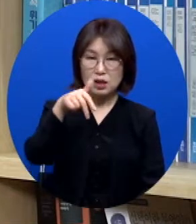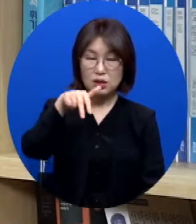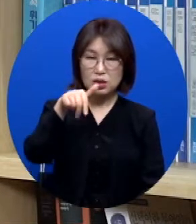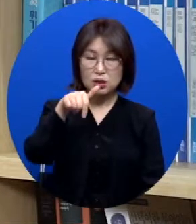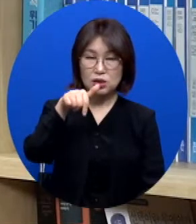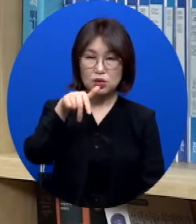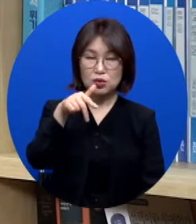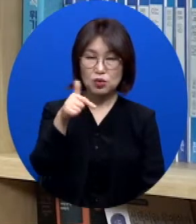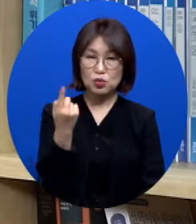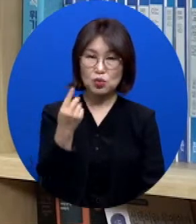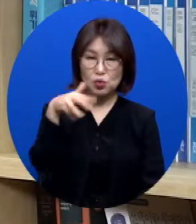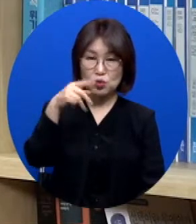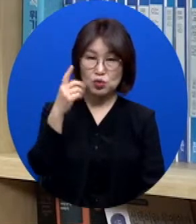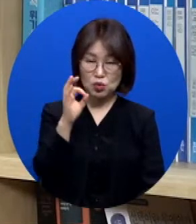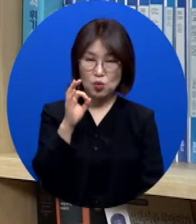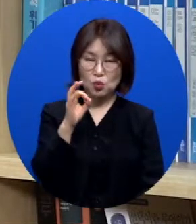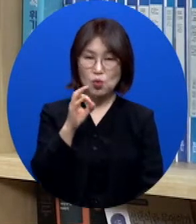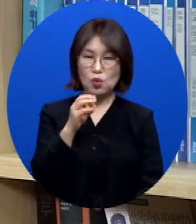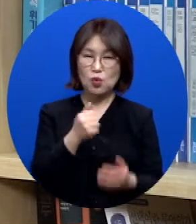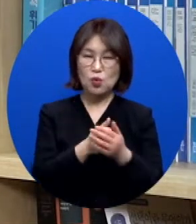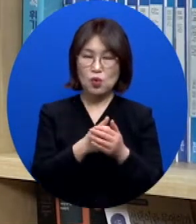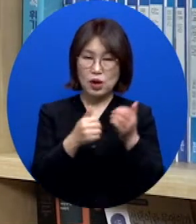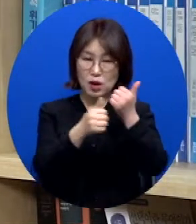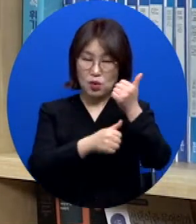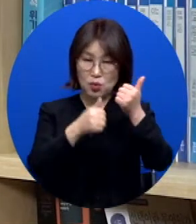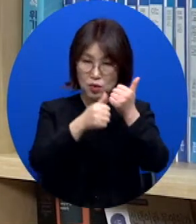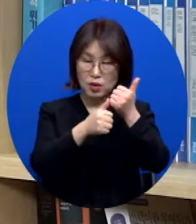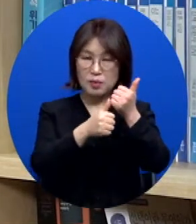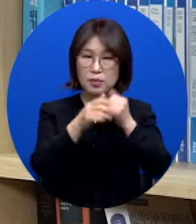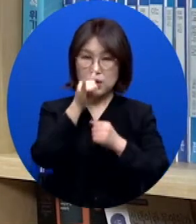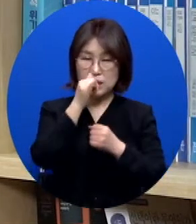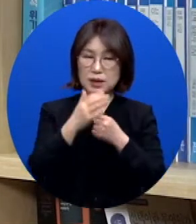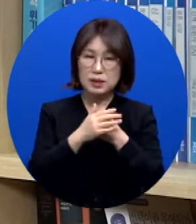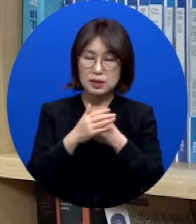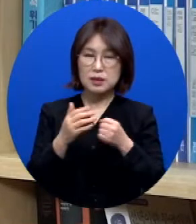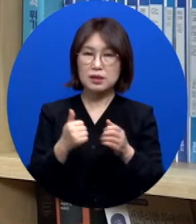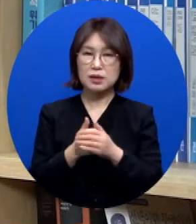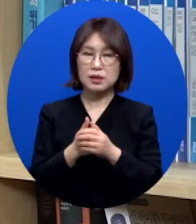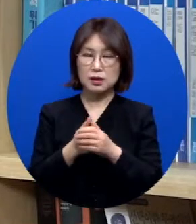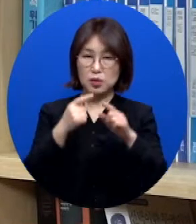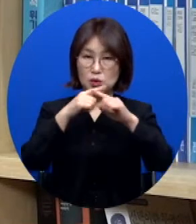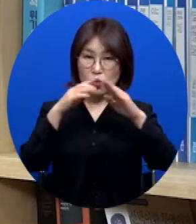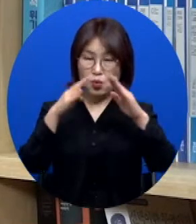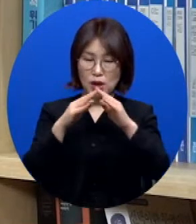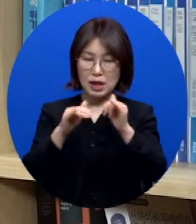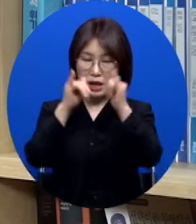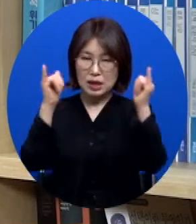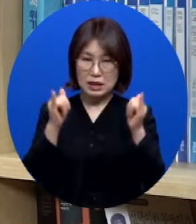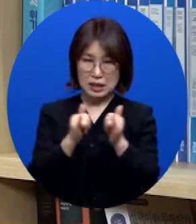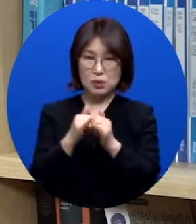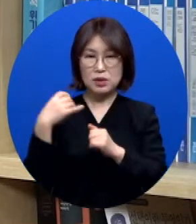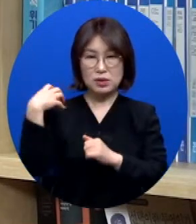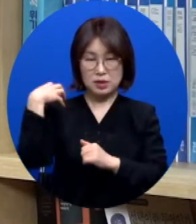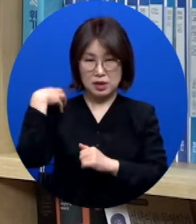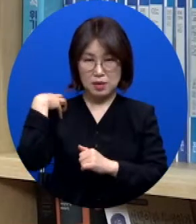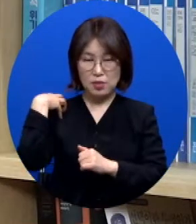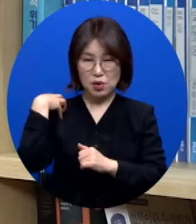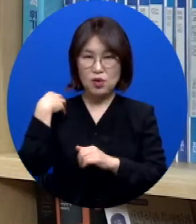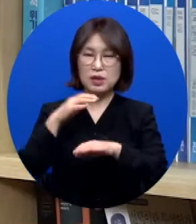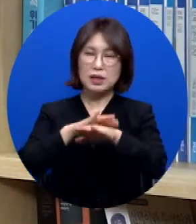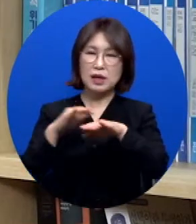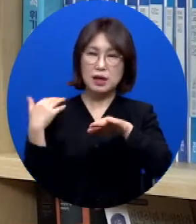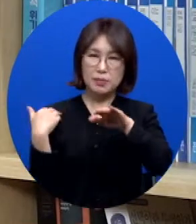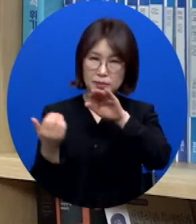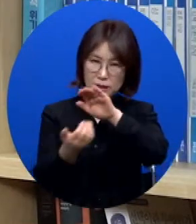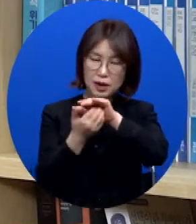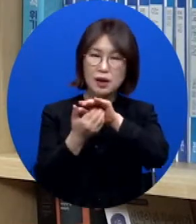상임회장단 교단이기 때문에 이 단체를 통해서는 교회에 대해 사회적 그런 사명을 잘 감당할